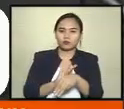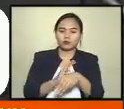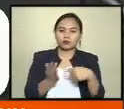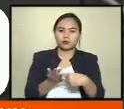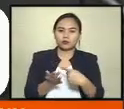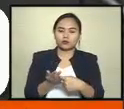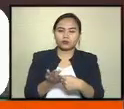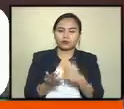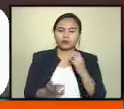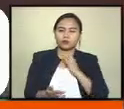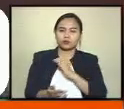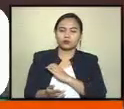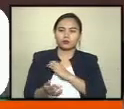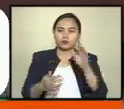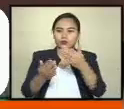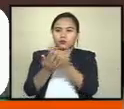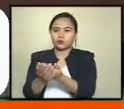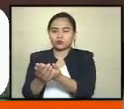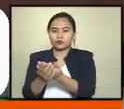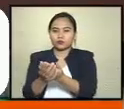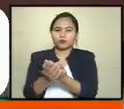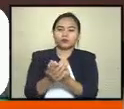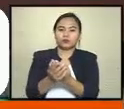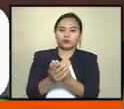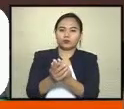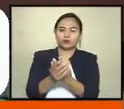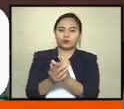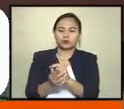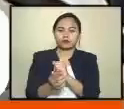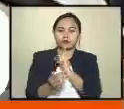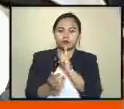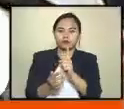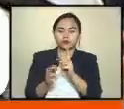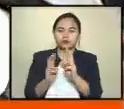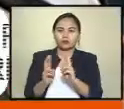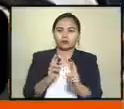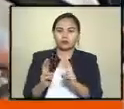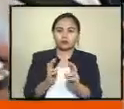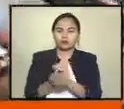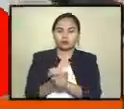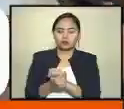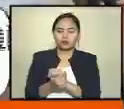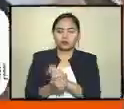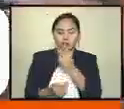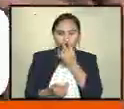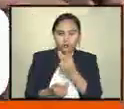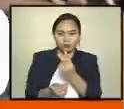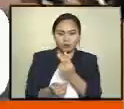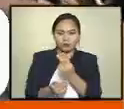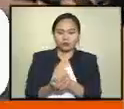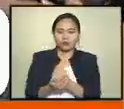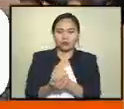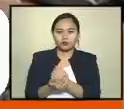kongresista bago isinalang at ipinasa ang bicam report. Wala kaming natukasan na yun at saka nakita mo naman na wala naman